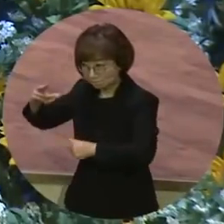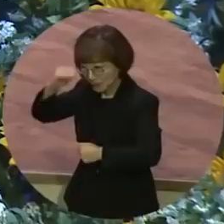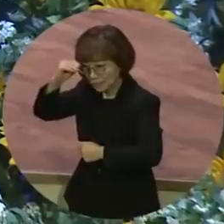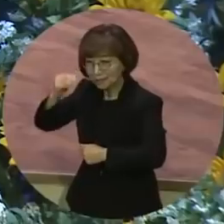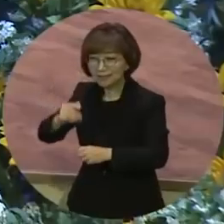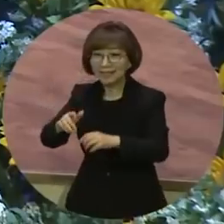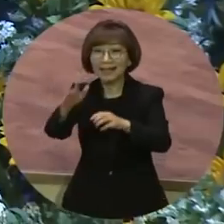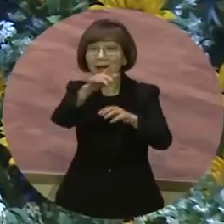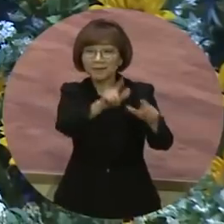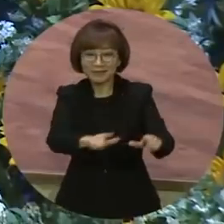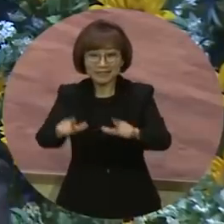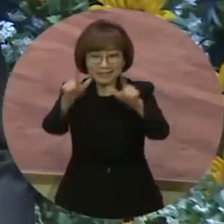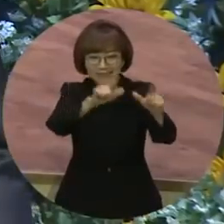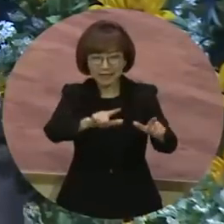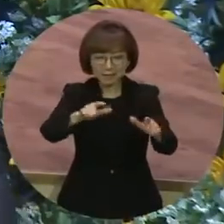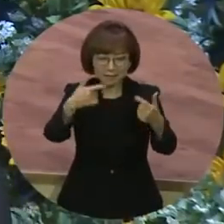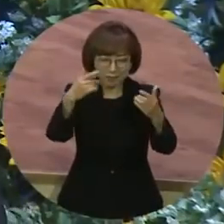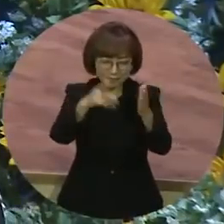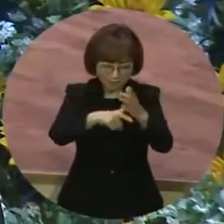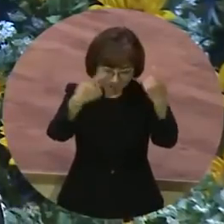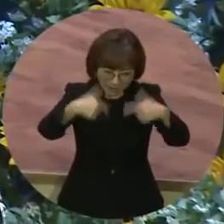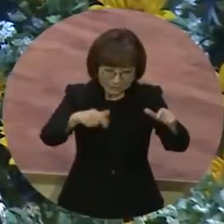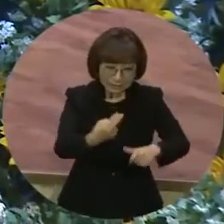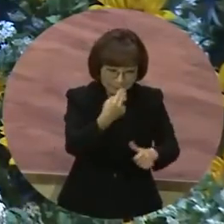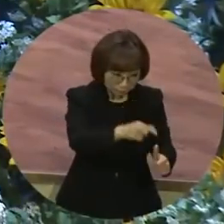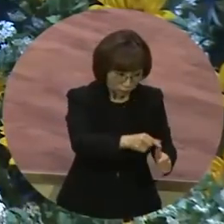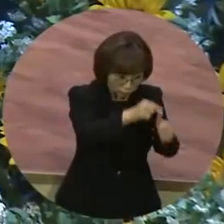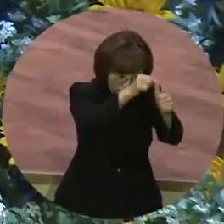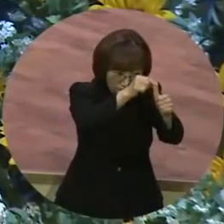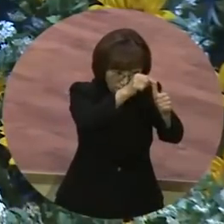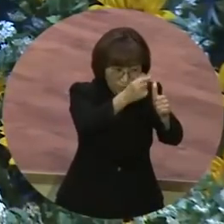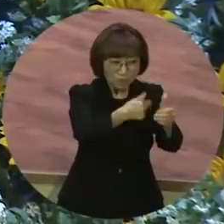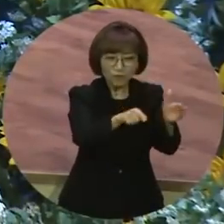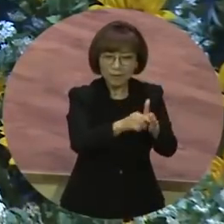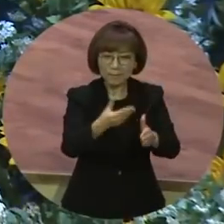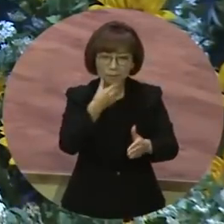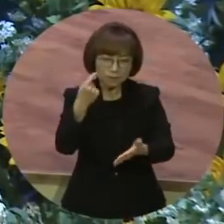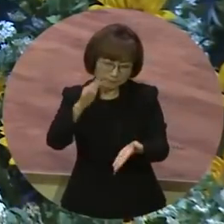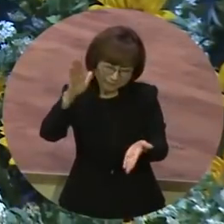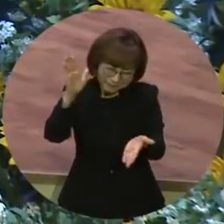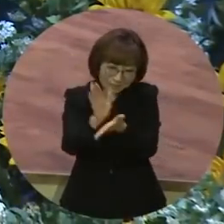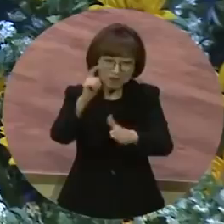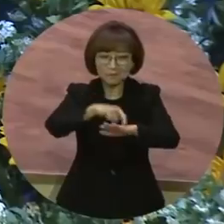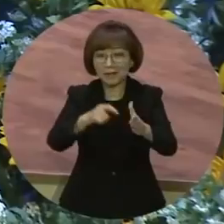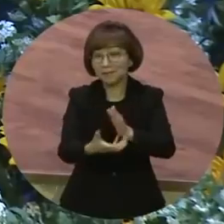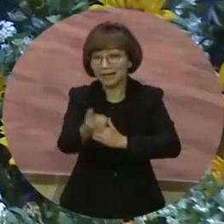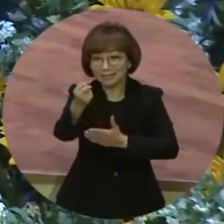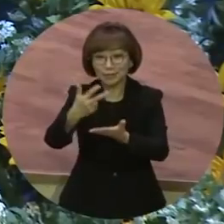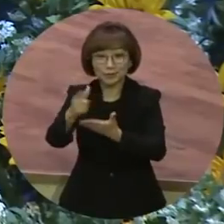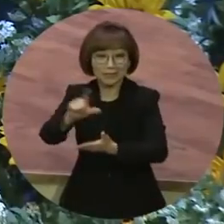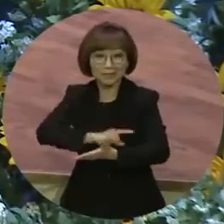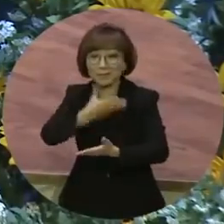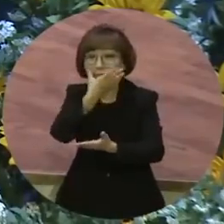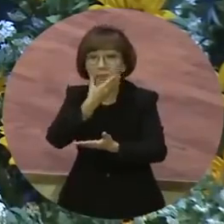발걸음마다 생명을 살리는 복음의 열정 전도자들을 다 되시기를 주님으로 축복합니다.